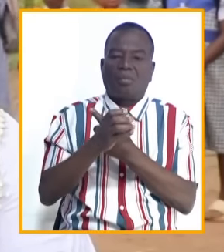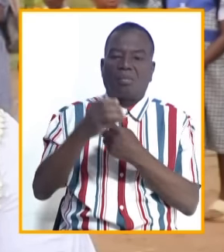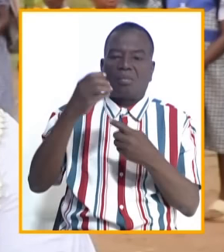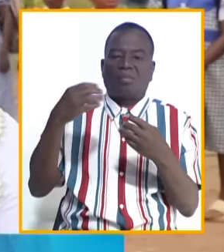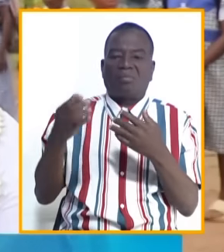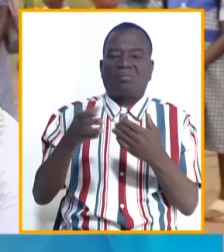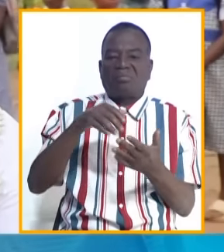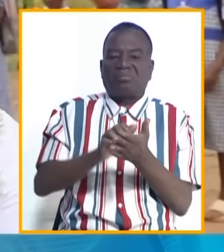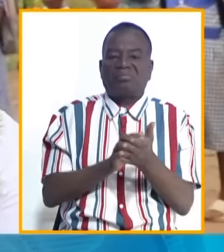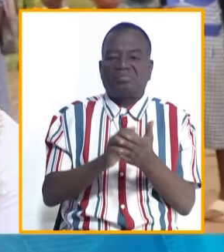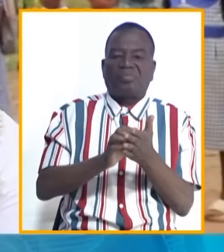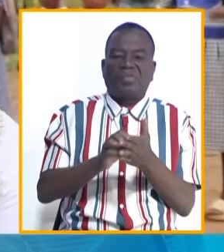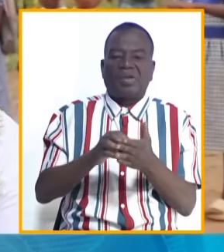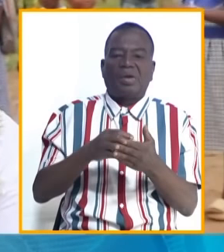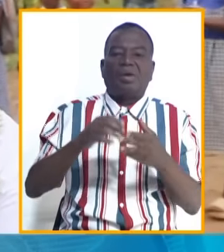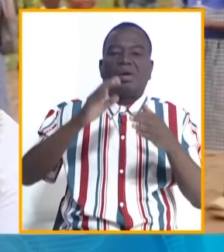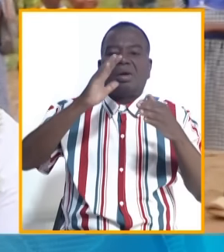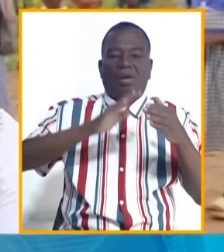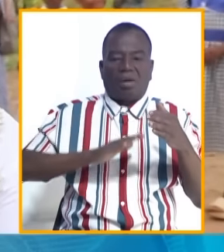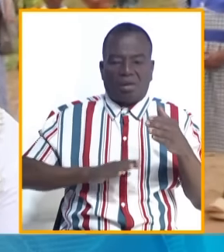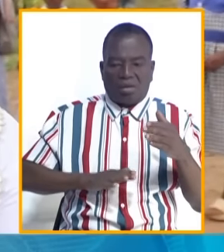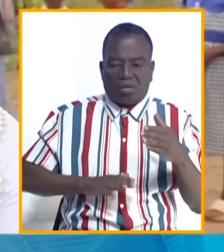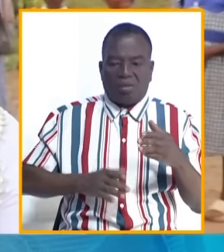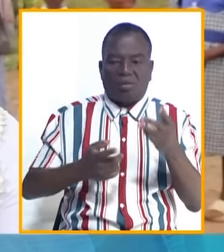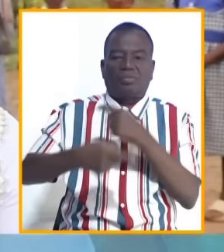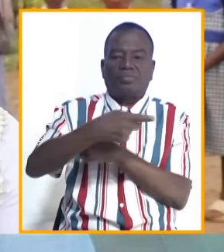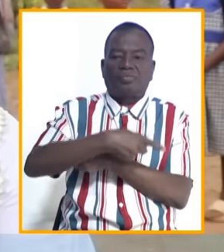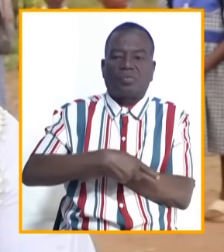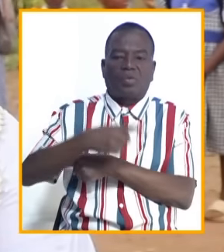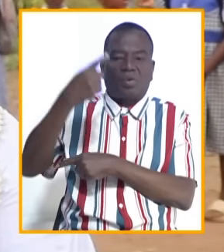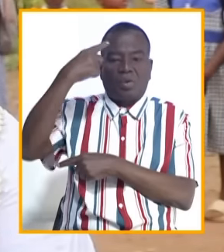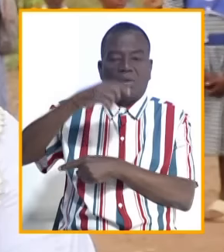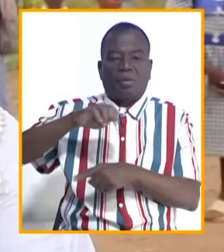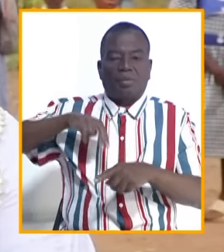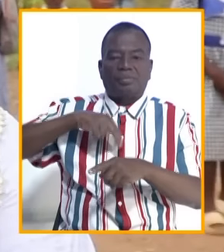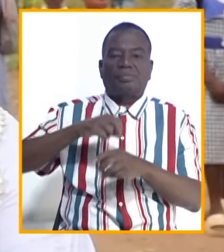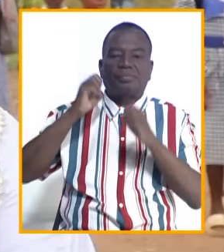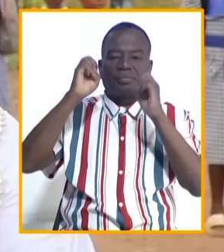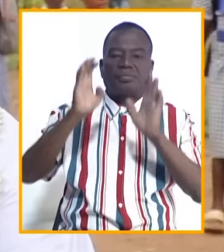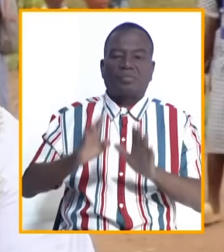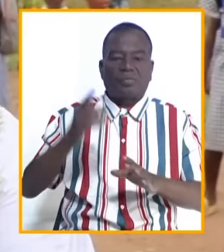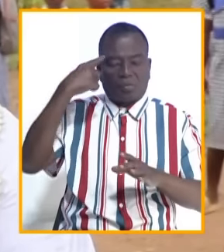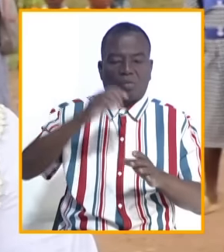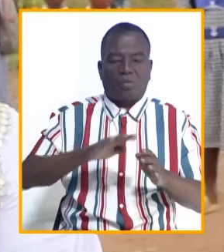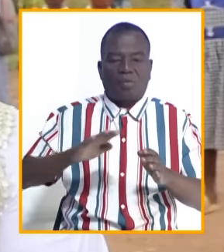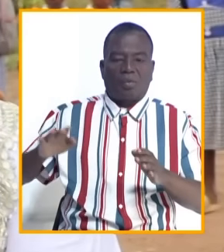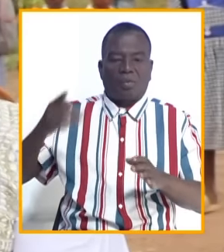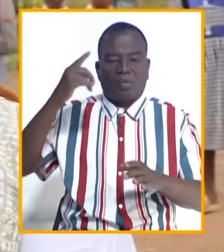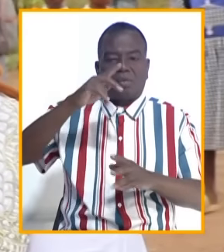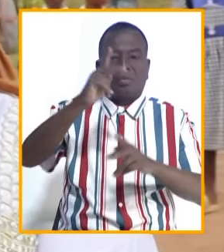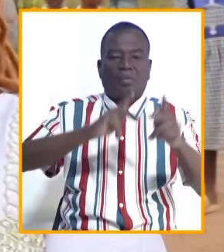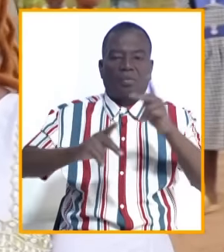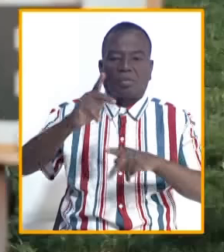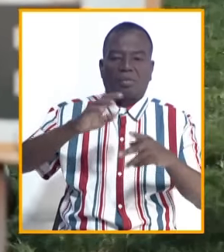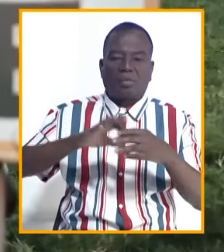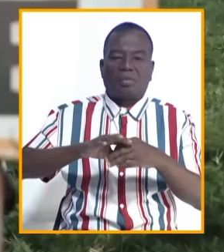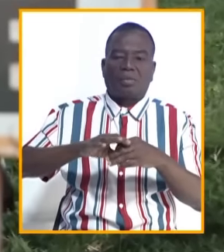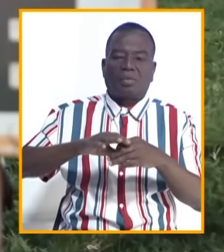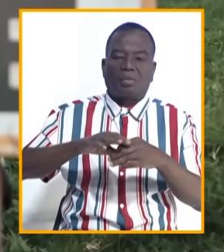précaires. Donc c'était ouf de soulagement aujourd'hui, non seulement pour nous les enseignants, pour les enfants et pour la population de